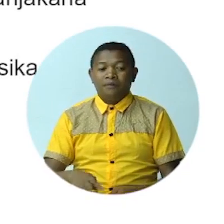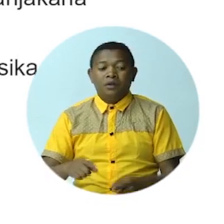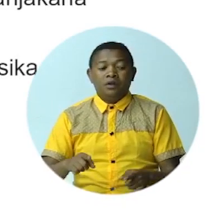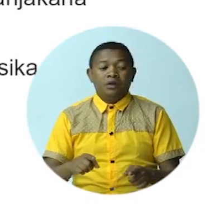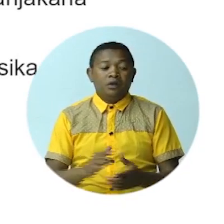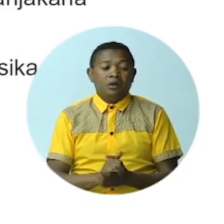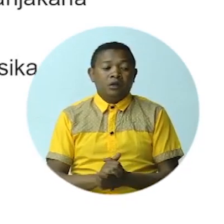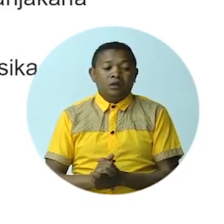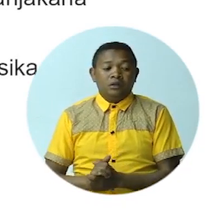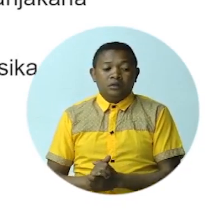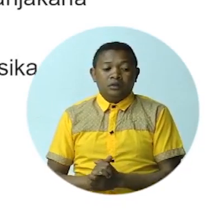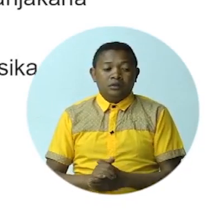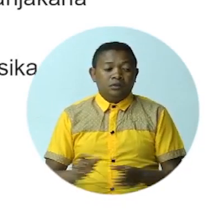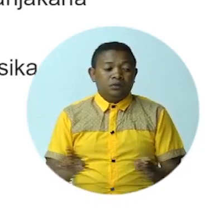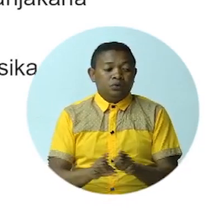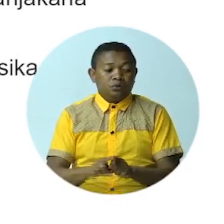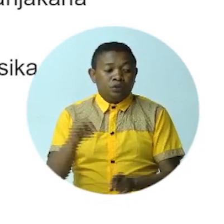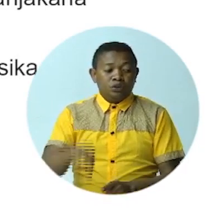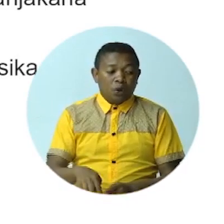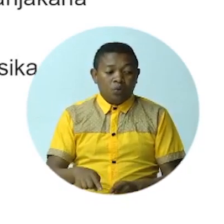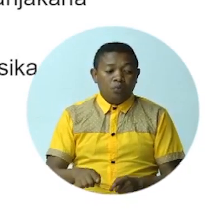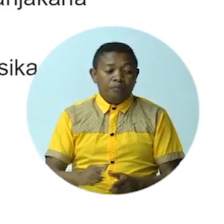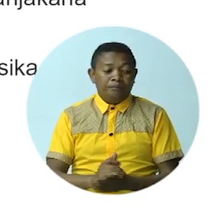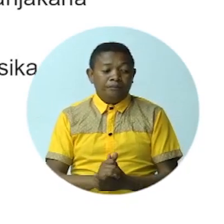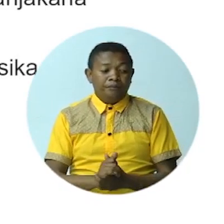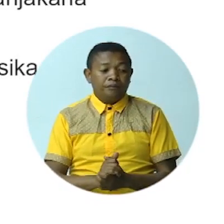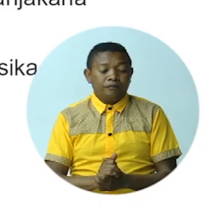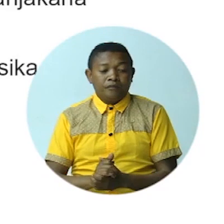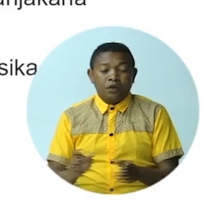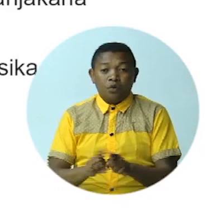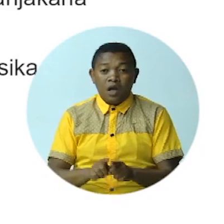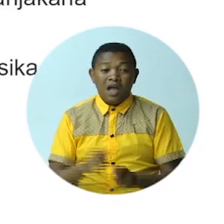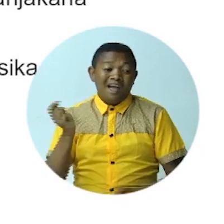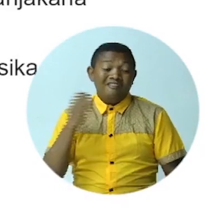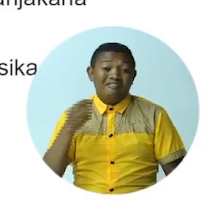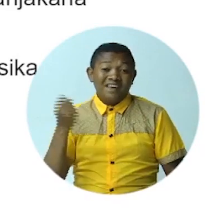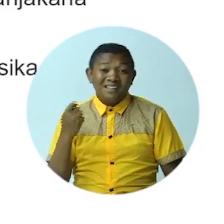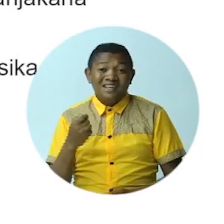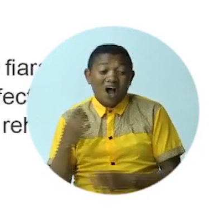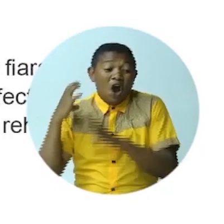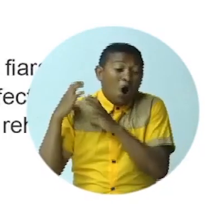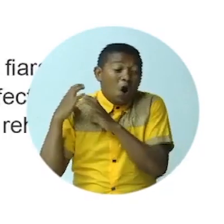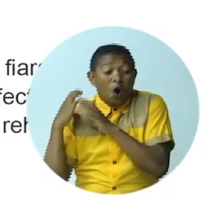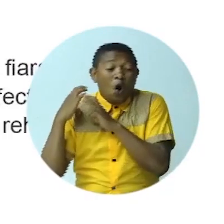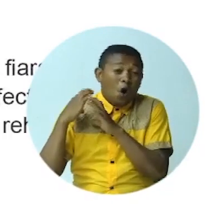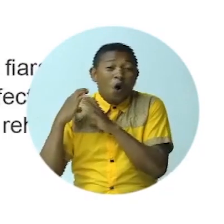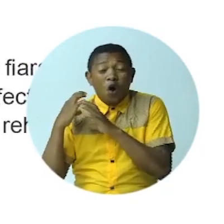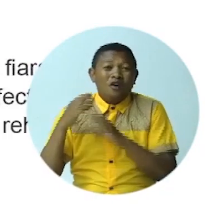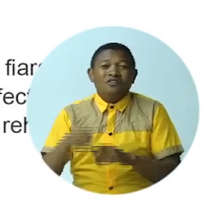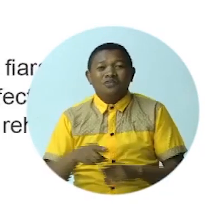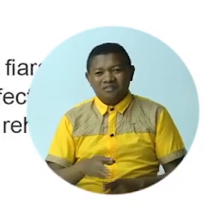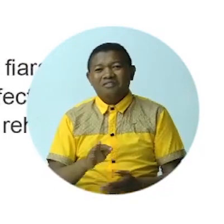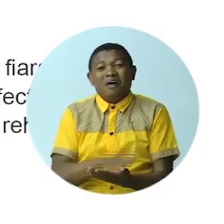ary rarahana mihitsy a aloha ny fanaovana famadiana manerana ny nosy. Mikasika